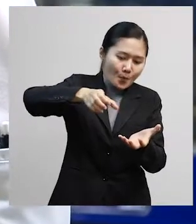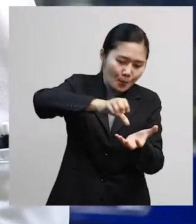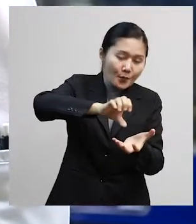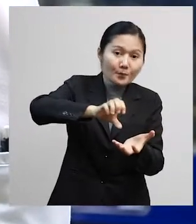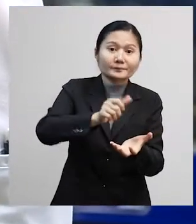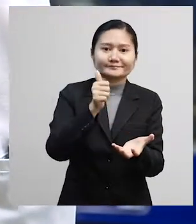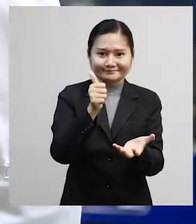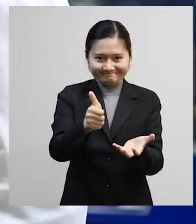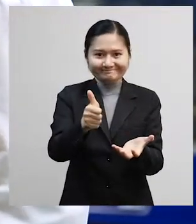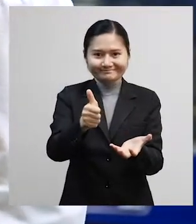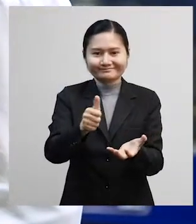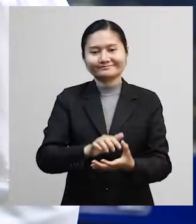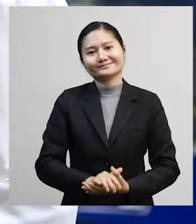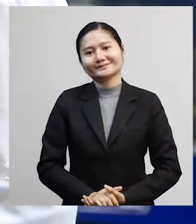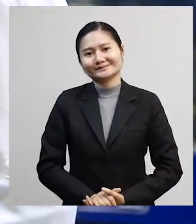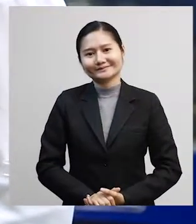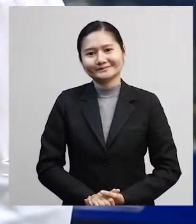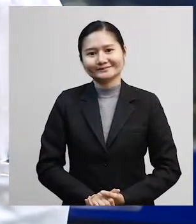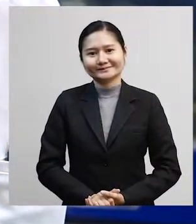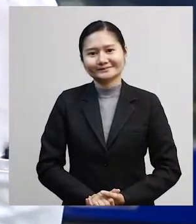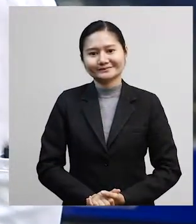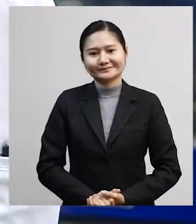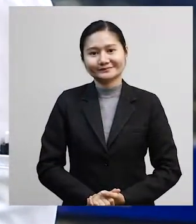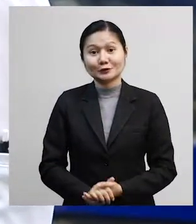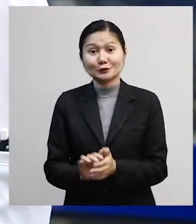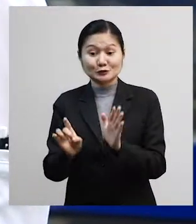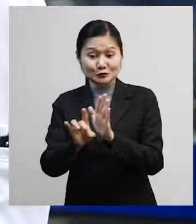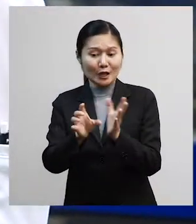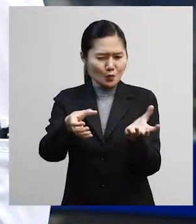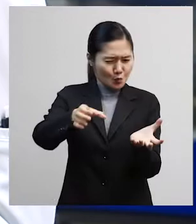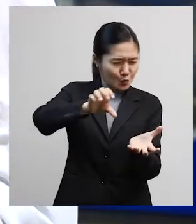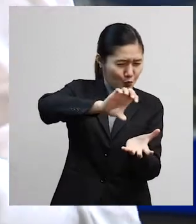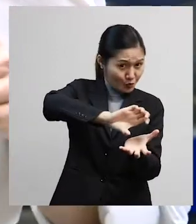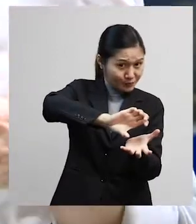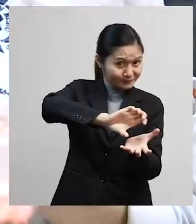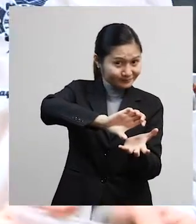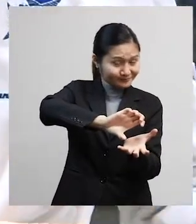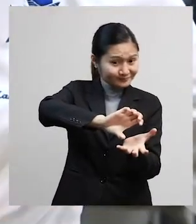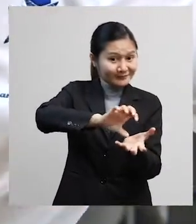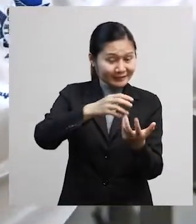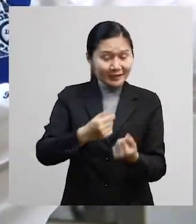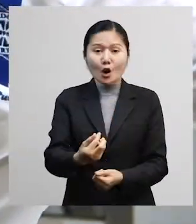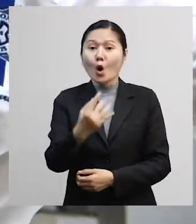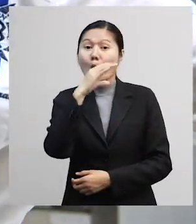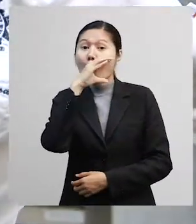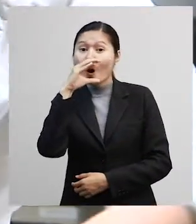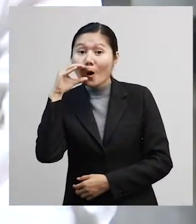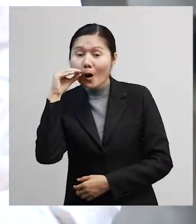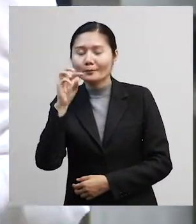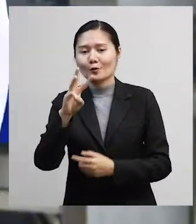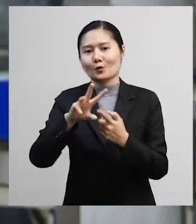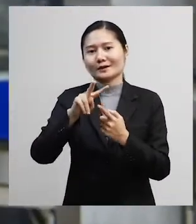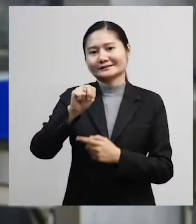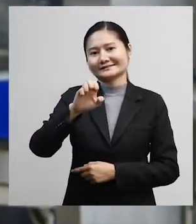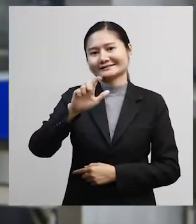ได้ส่วนสุดท้ายลงไปแล้วค่ะแล้วก็เราก็จะแต่งกลิ่นด้วยวานิลาเอ็กซ์แท